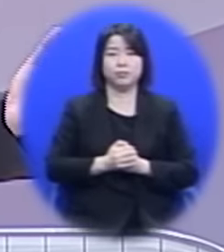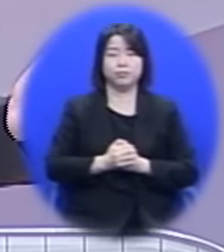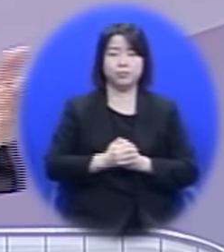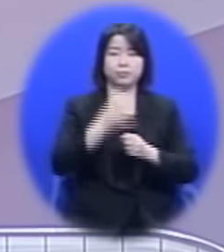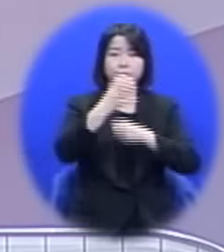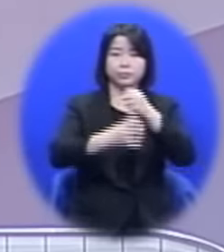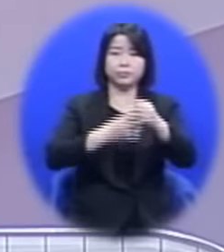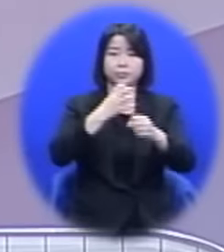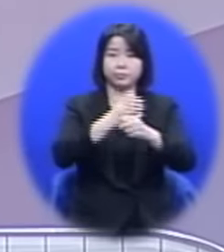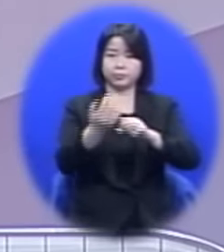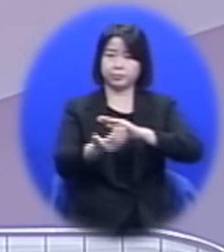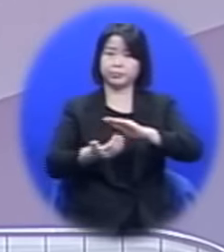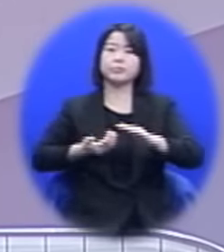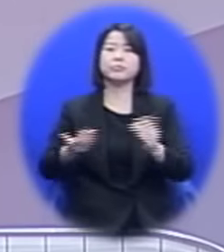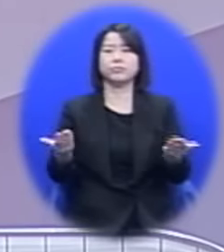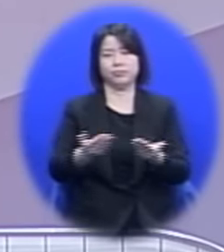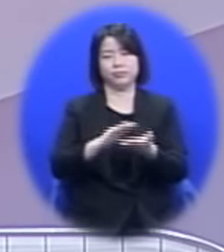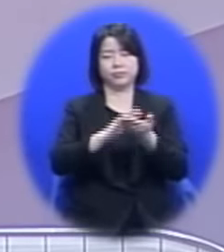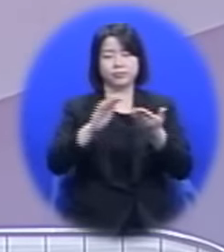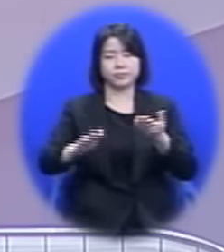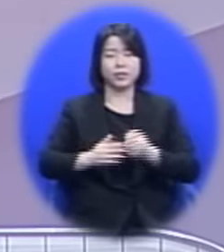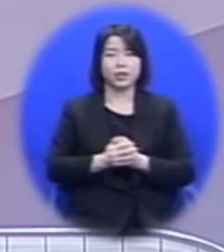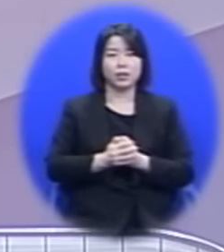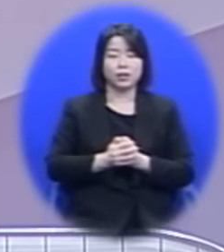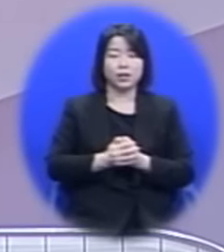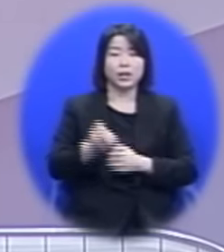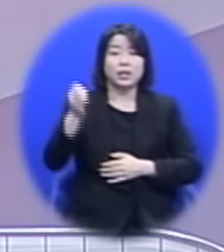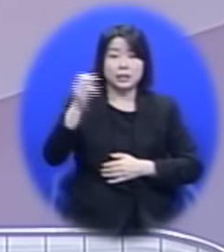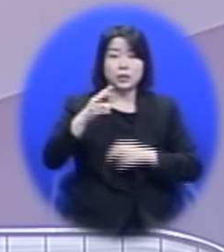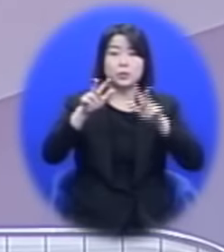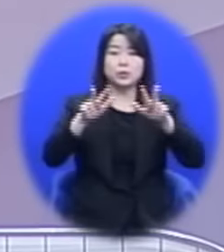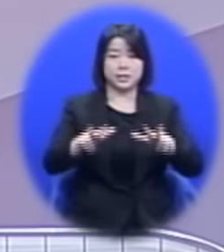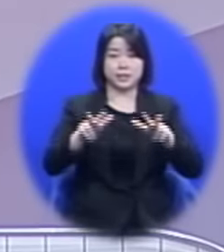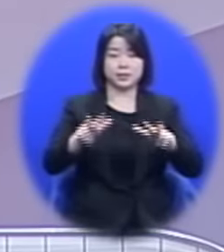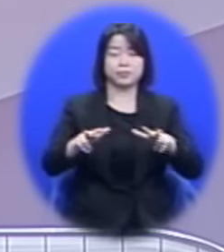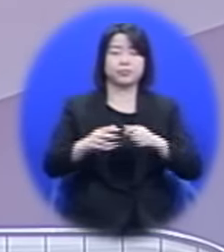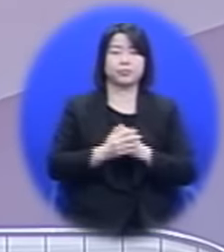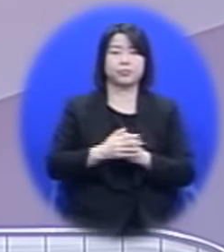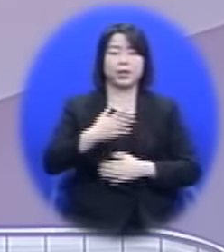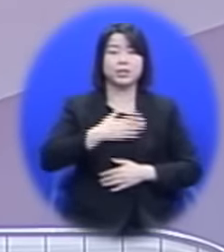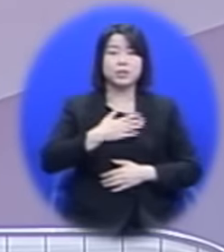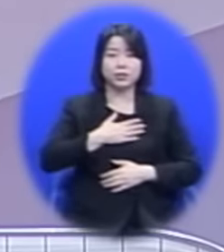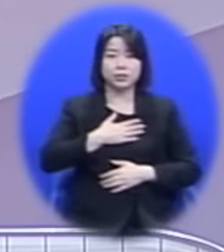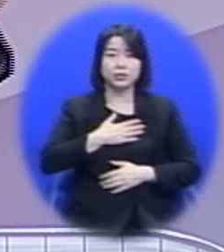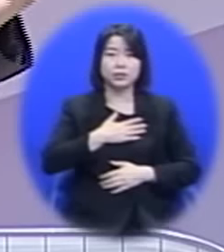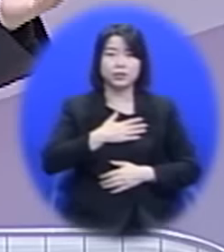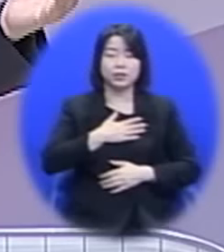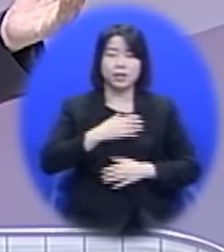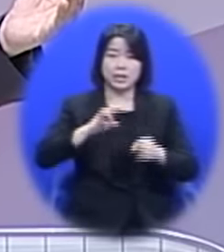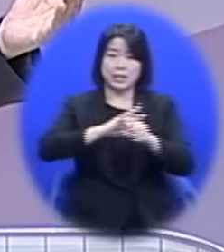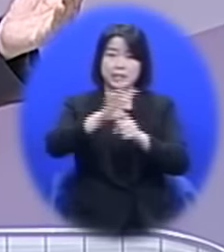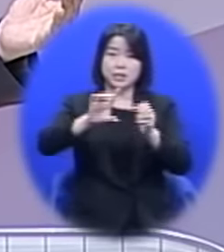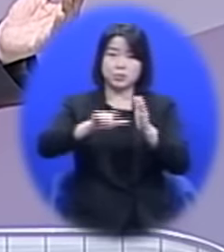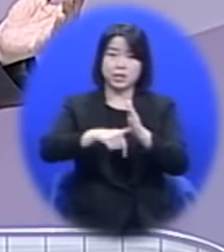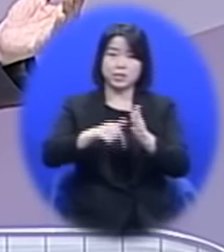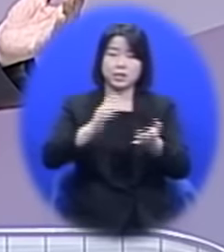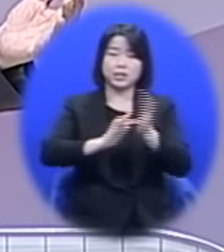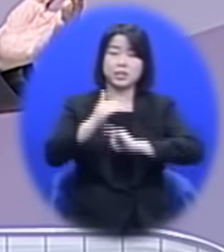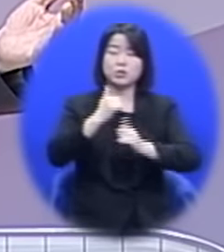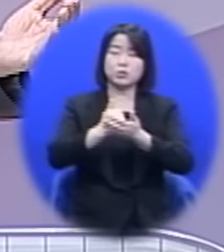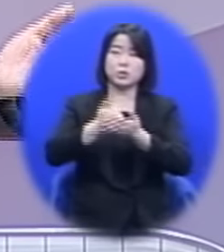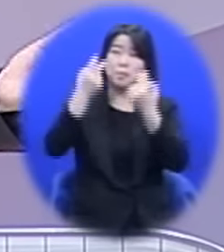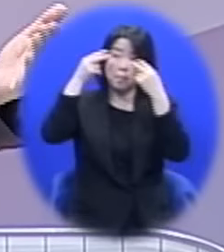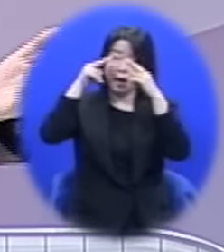40년 전입니다. 40년. 그리고 지금 저는 24시간 예수님